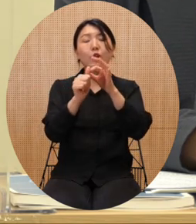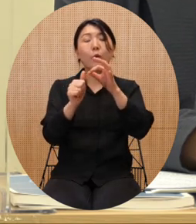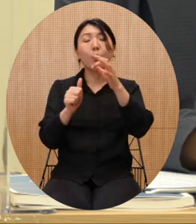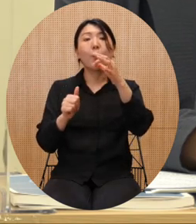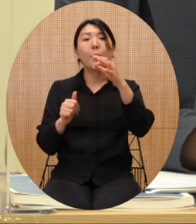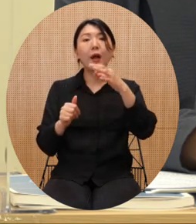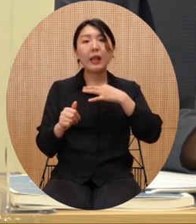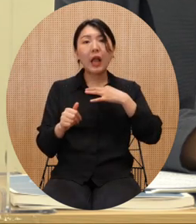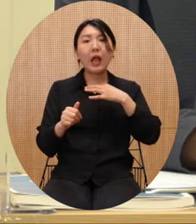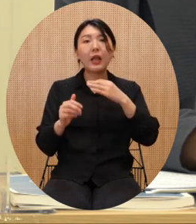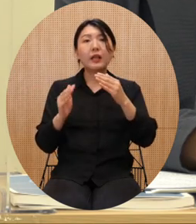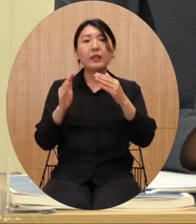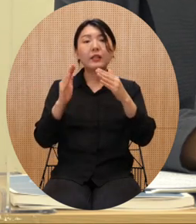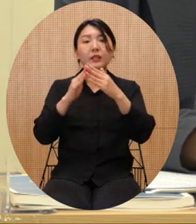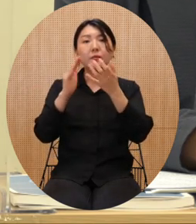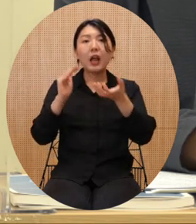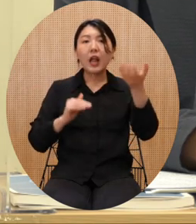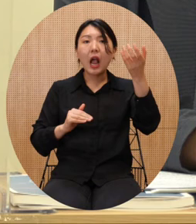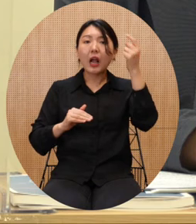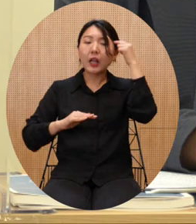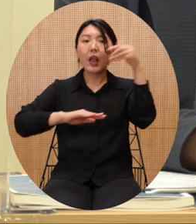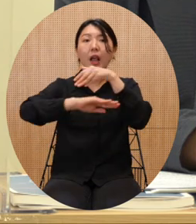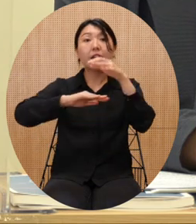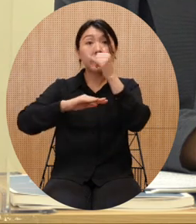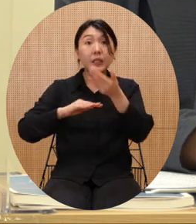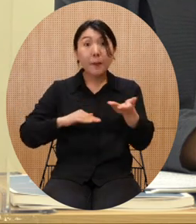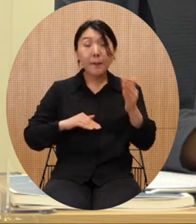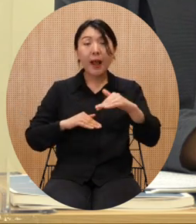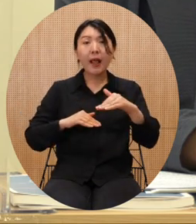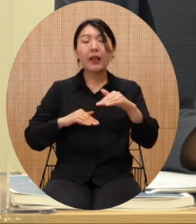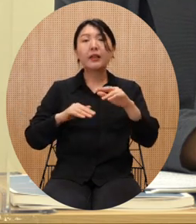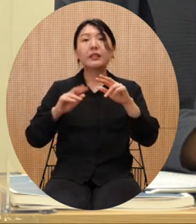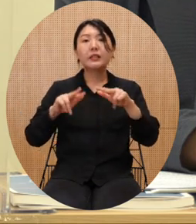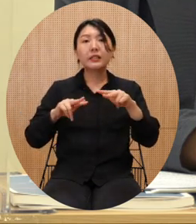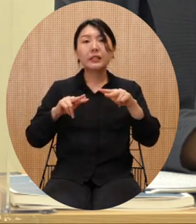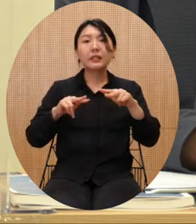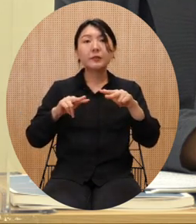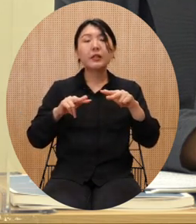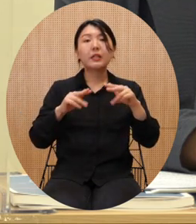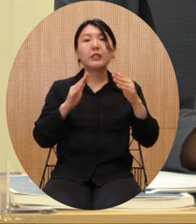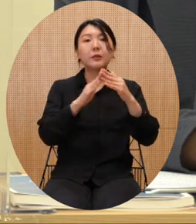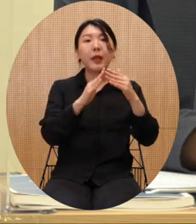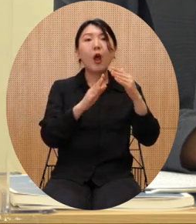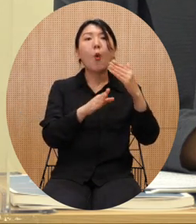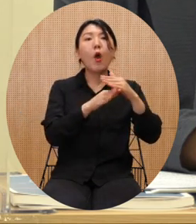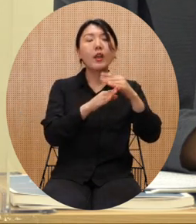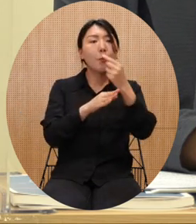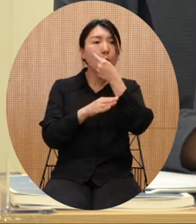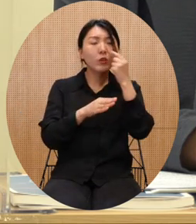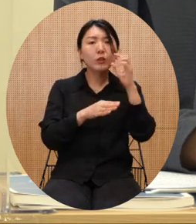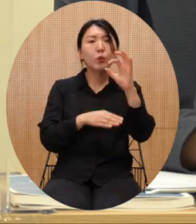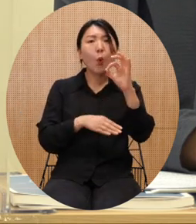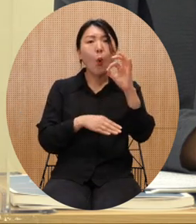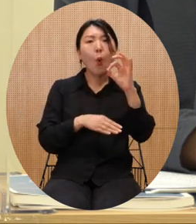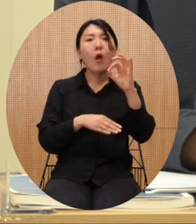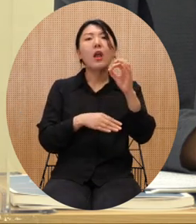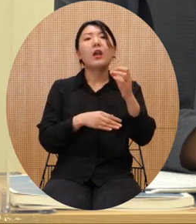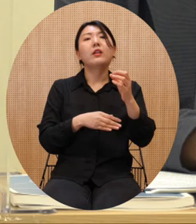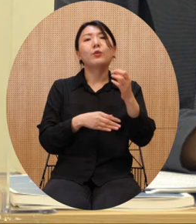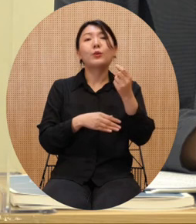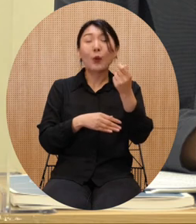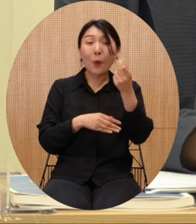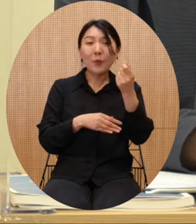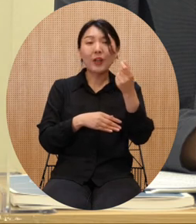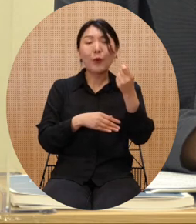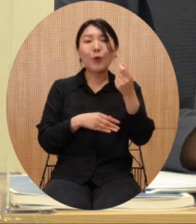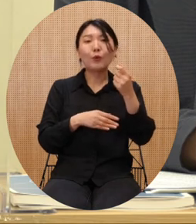주거비를 지원받으면 주거 상향 이전을 계획하기는 하지만 현재 주거지에 월세 보증금이 적고